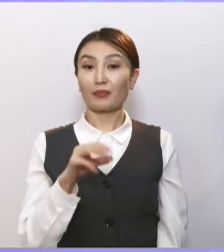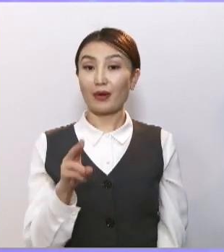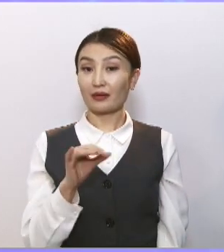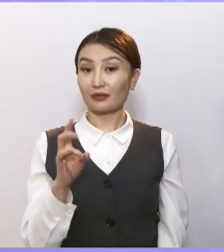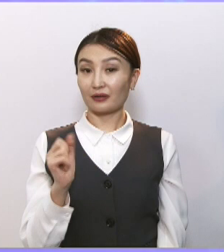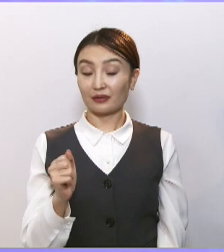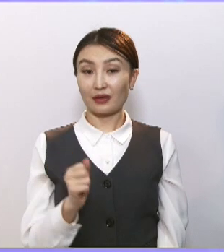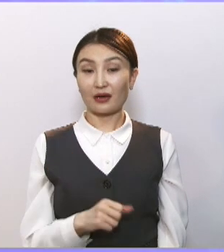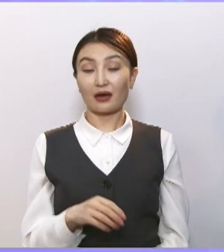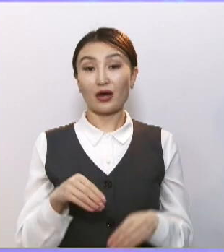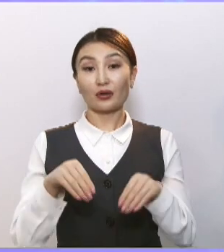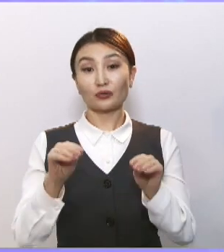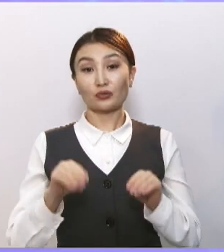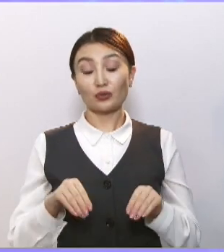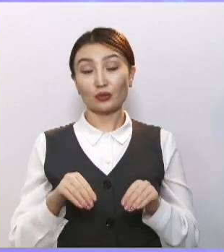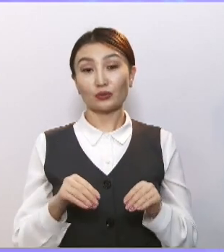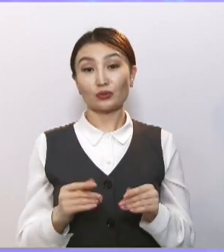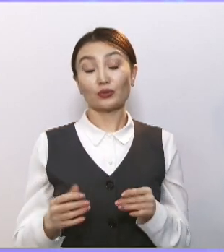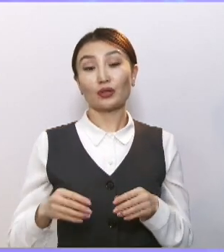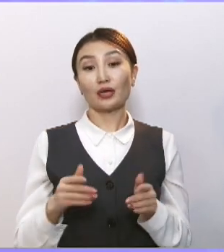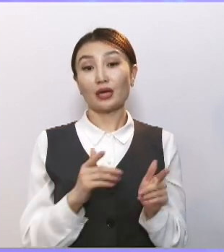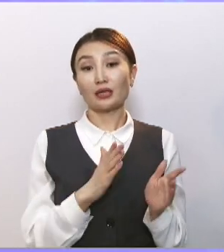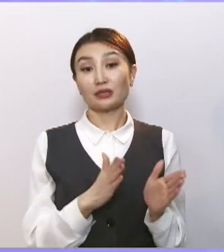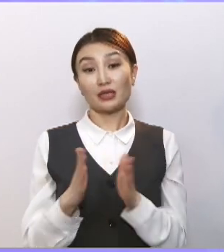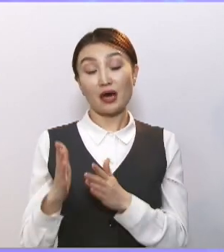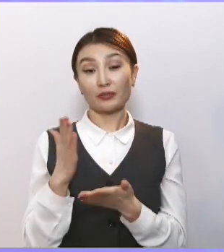Мадина төшөктү жыйнап жатат.